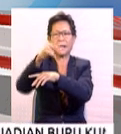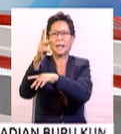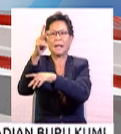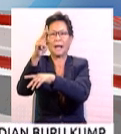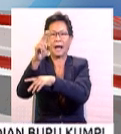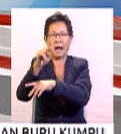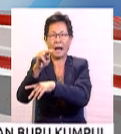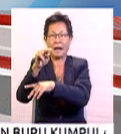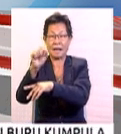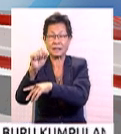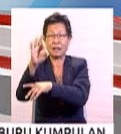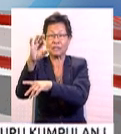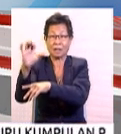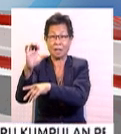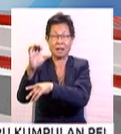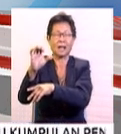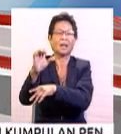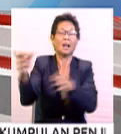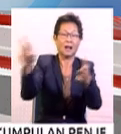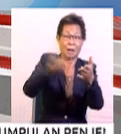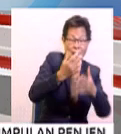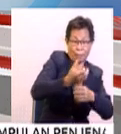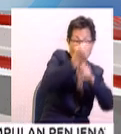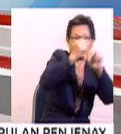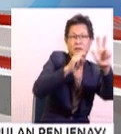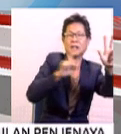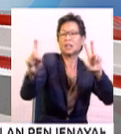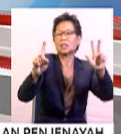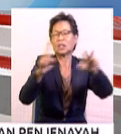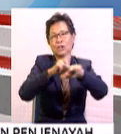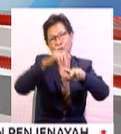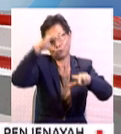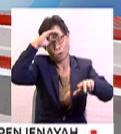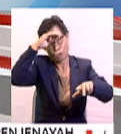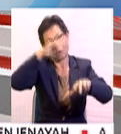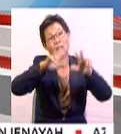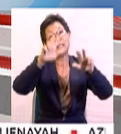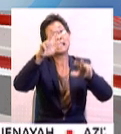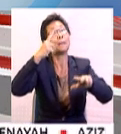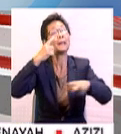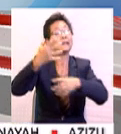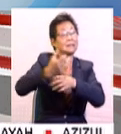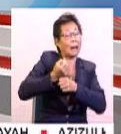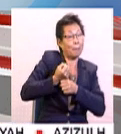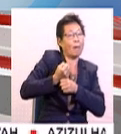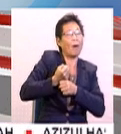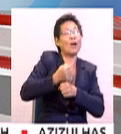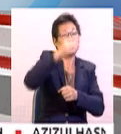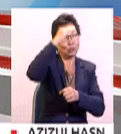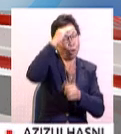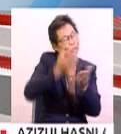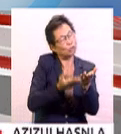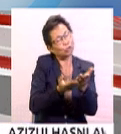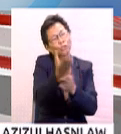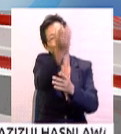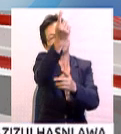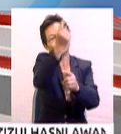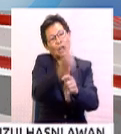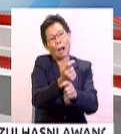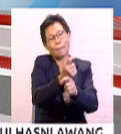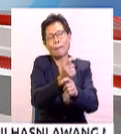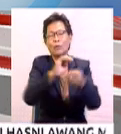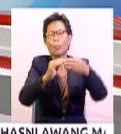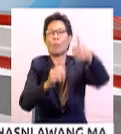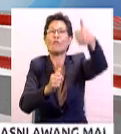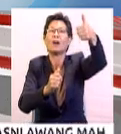dalam saingan Piala FA dengan mencatat kemenangan 3-1 di Larkin. Tiga mata yang diperoleh meletakkan JDT terus kekal di tangga teratas